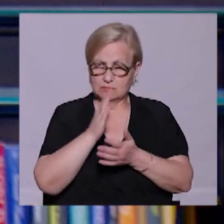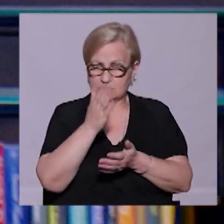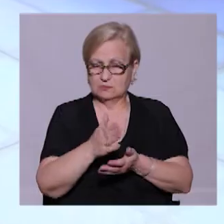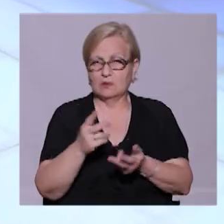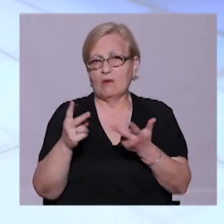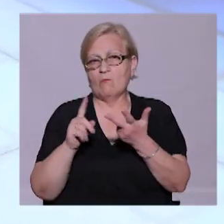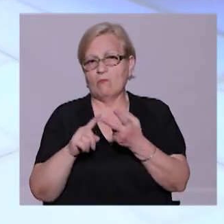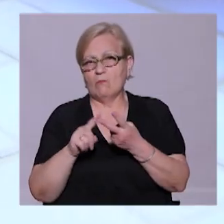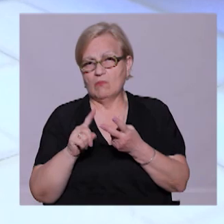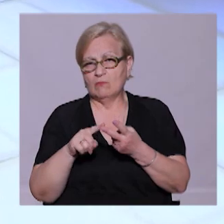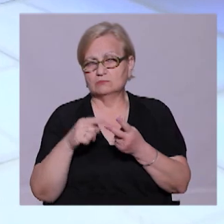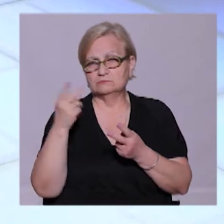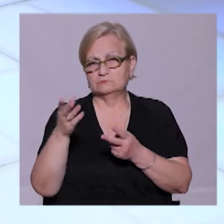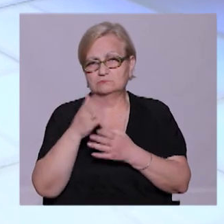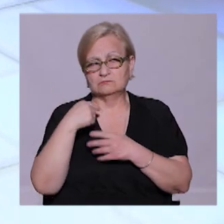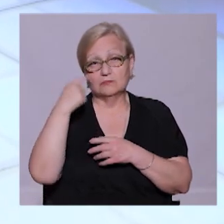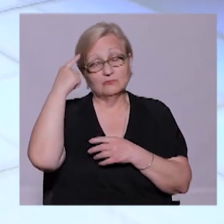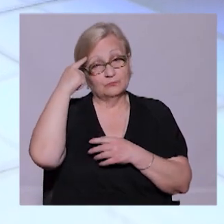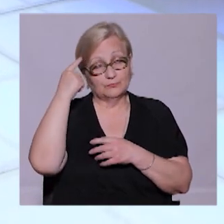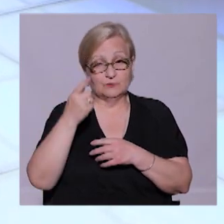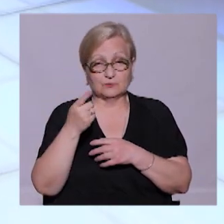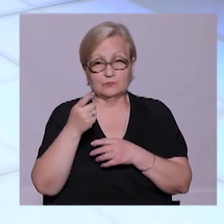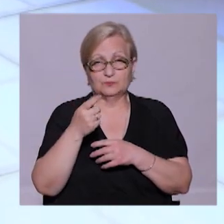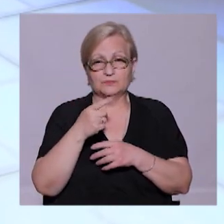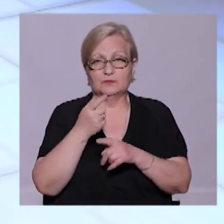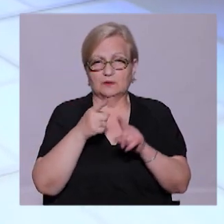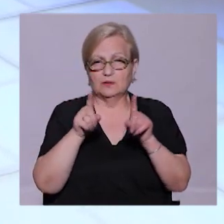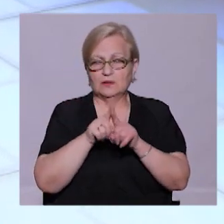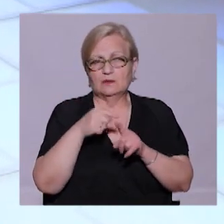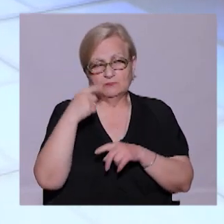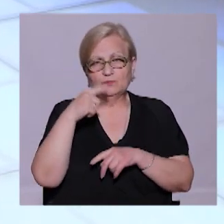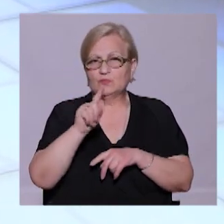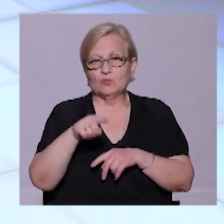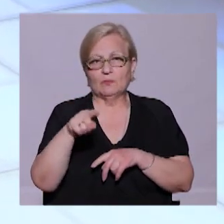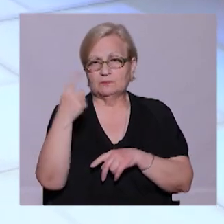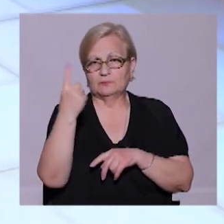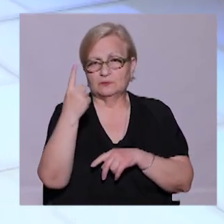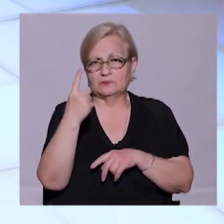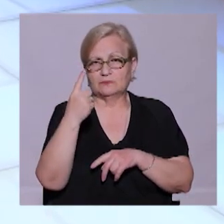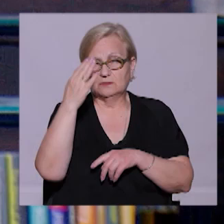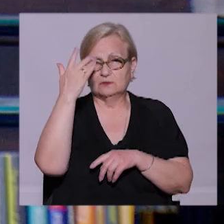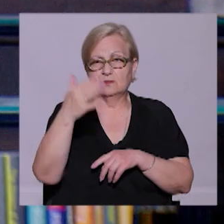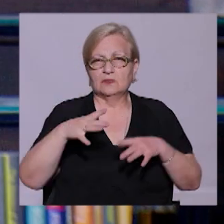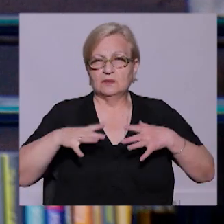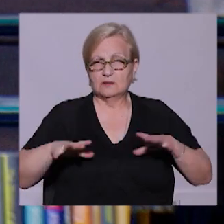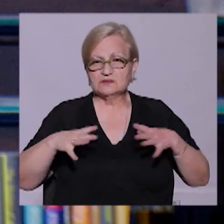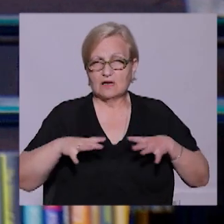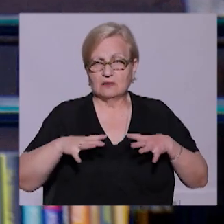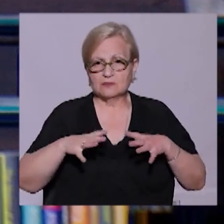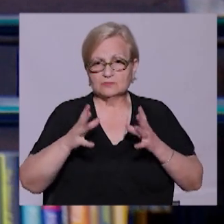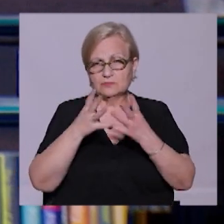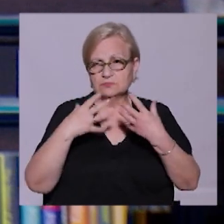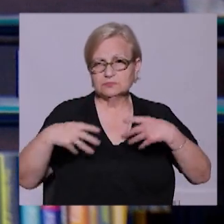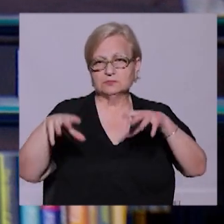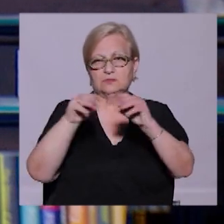და მეორე, და მე ვფიქრობ, არამც თუ არანაკლებ, არამედ ნომერ პირველი იდეა, ეს გახლავთ საქართველოს